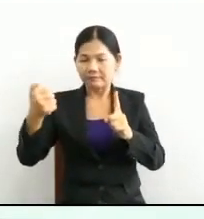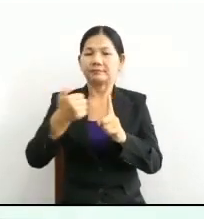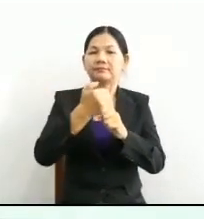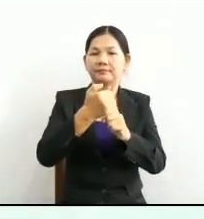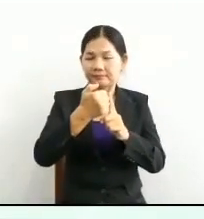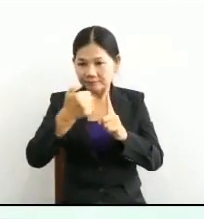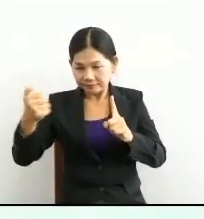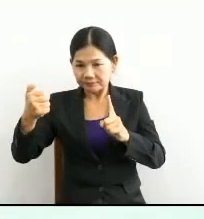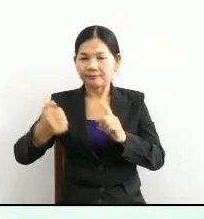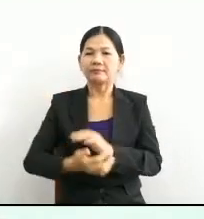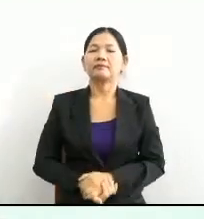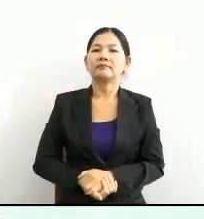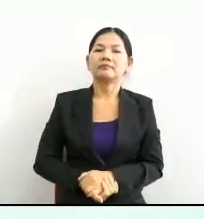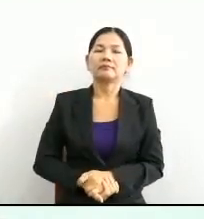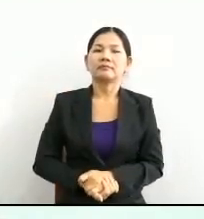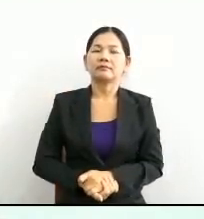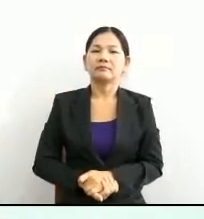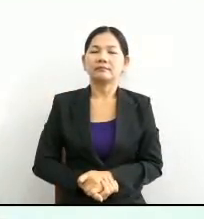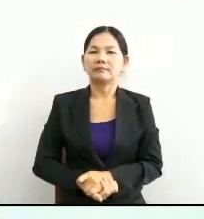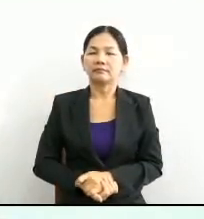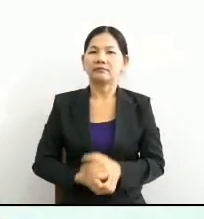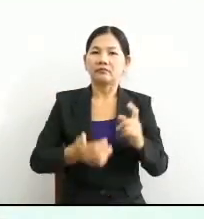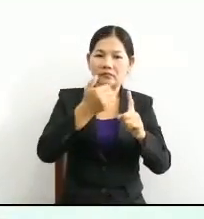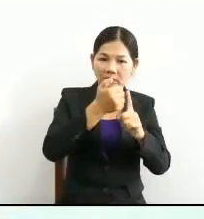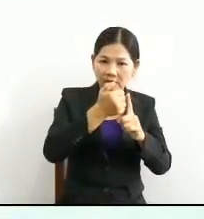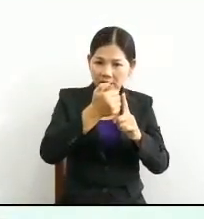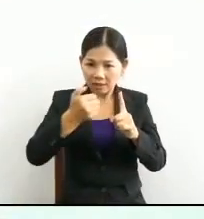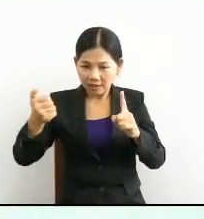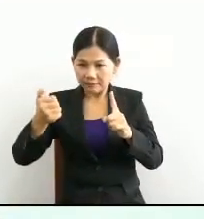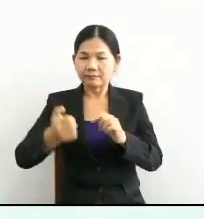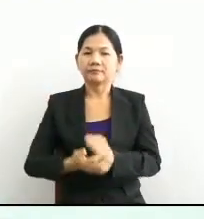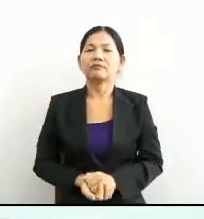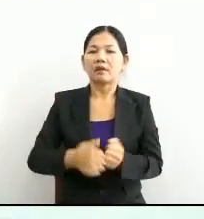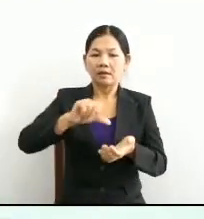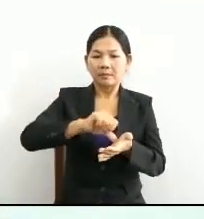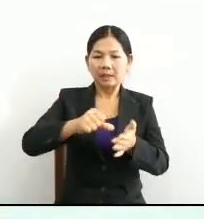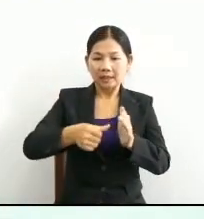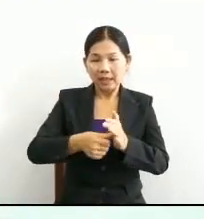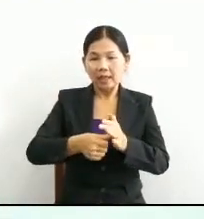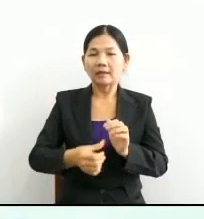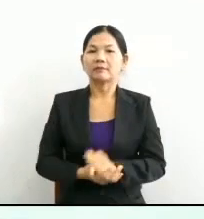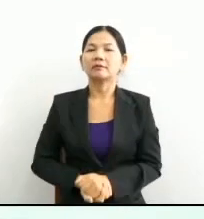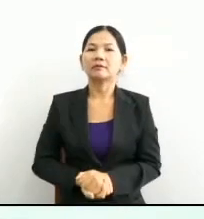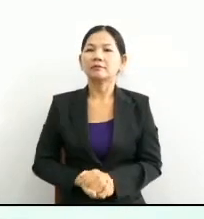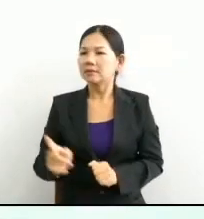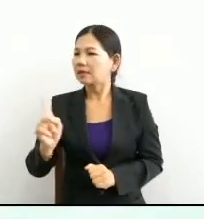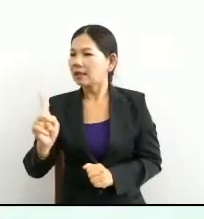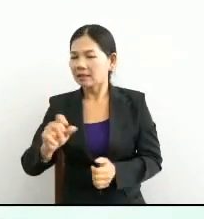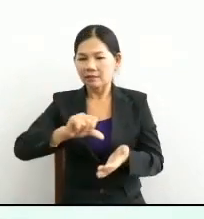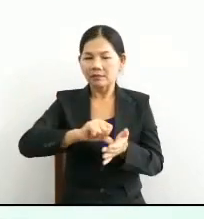niêm lọ nà con chè à nà máy thạ bị chí niêm miên nơi thà miên nơi thà ấy